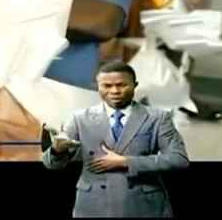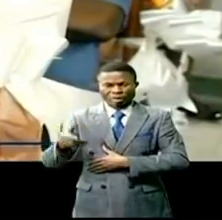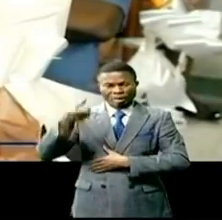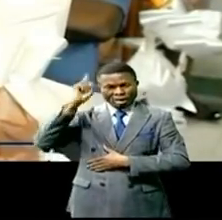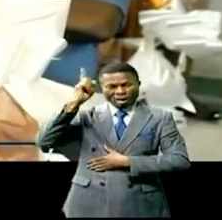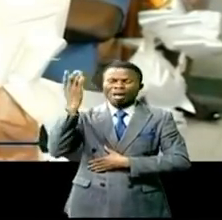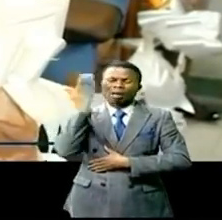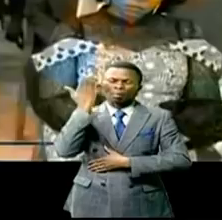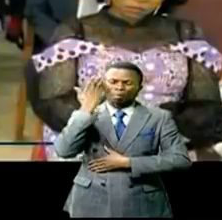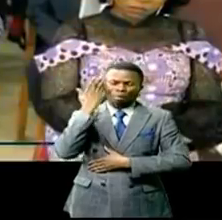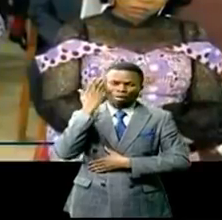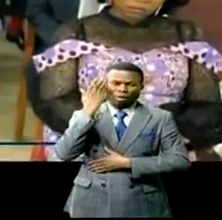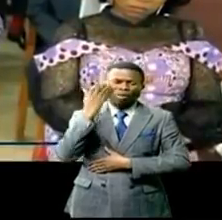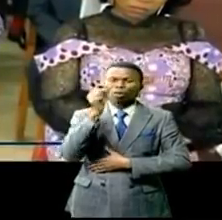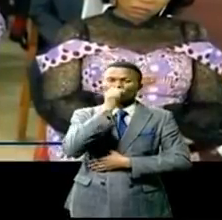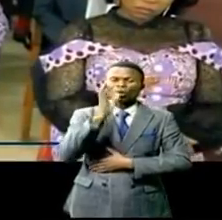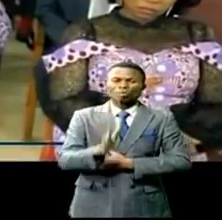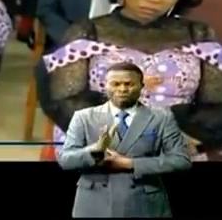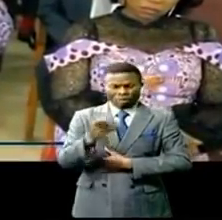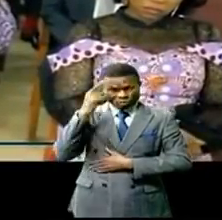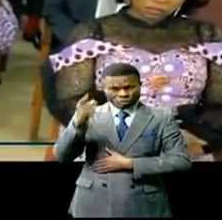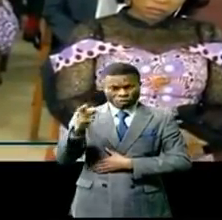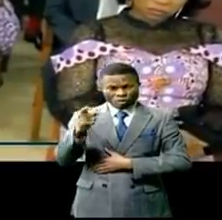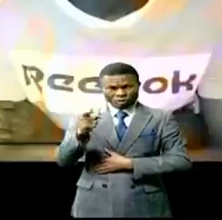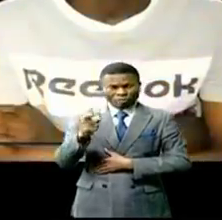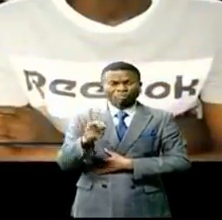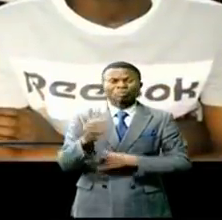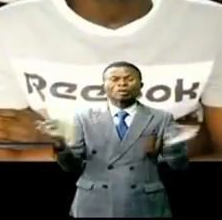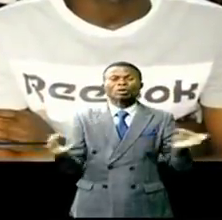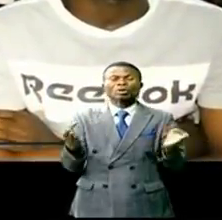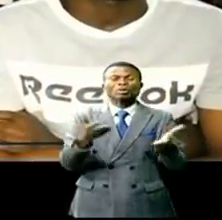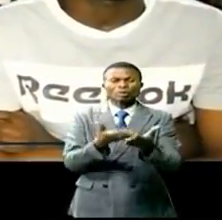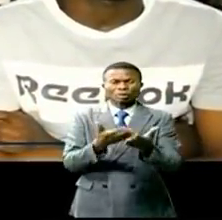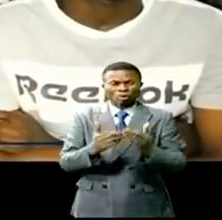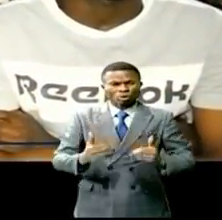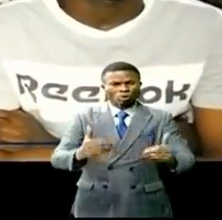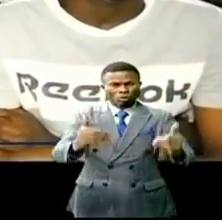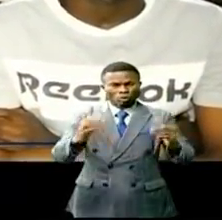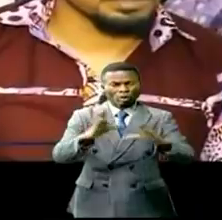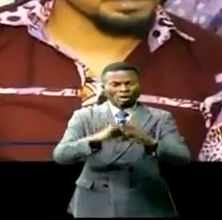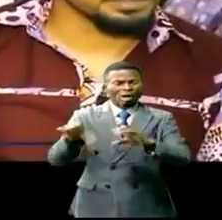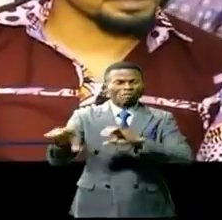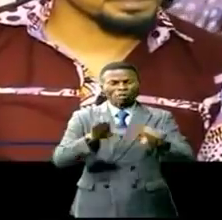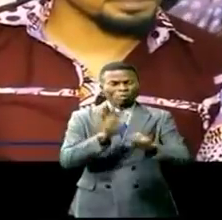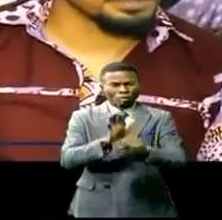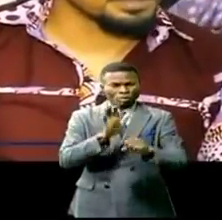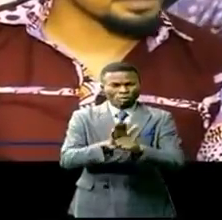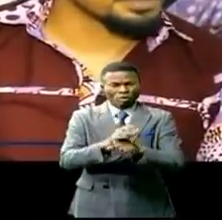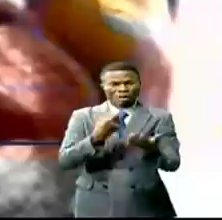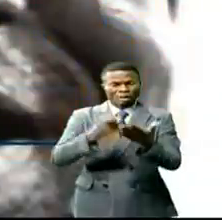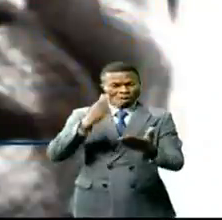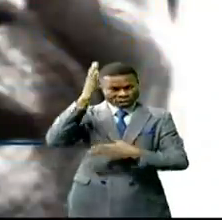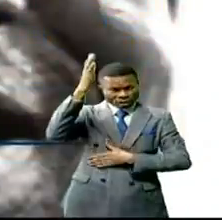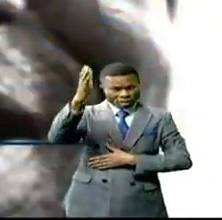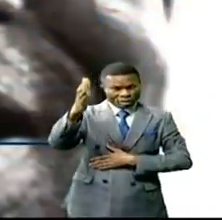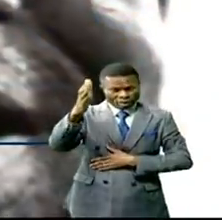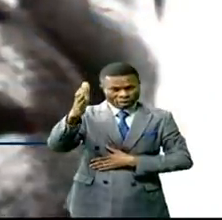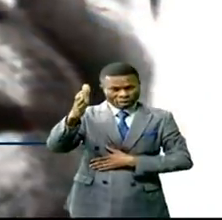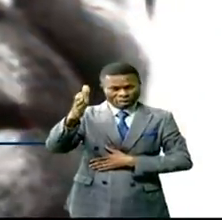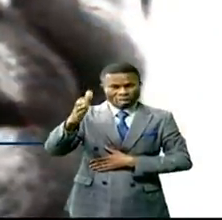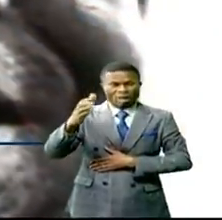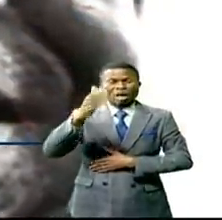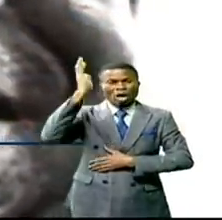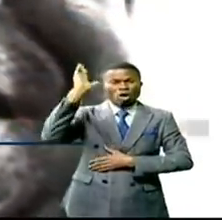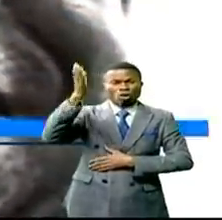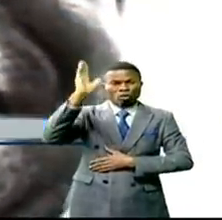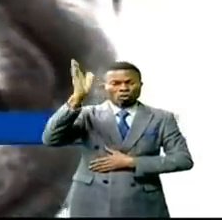père un mentor pour eux notez qu'un fait soleil s'est poursuit avec d'autres activités la semaine prochaine sera marquée par une conférence